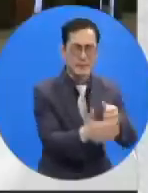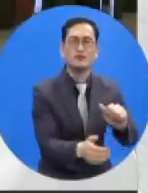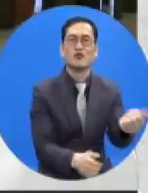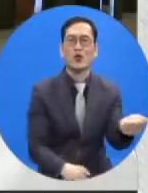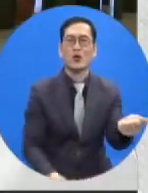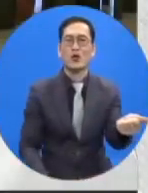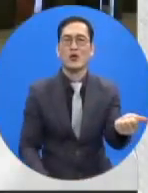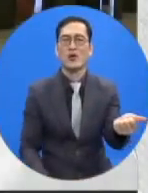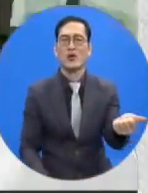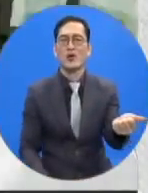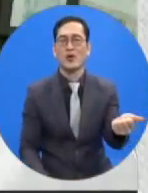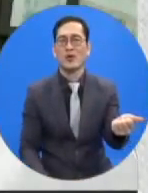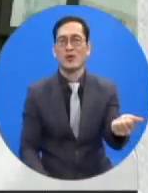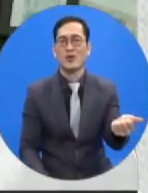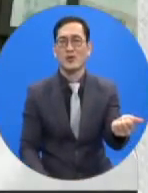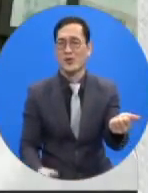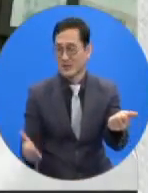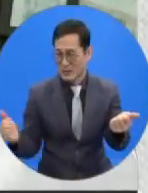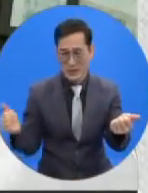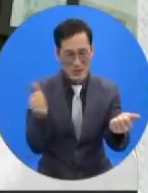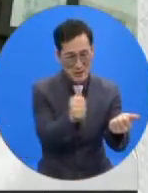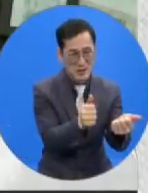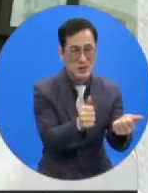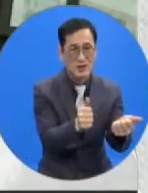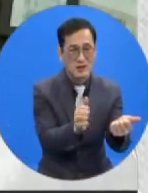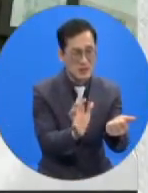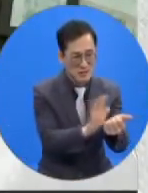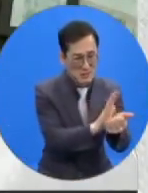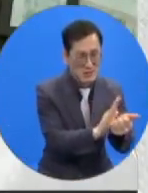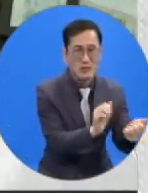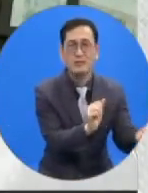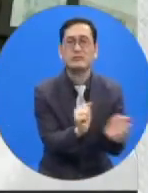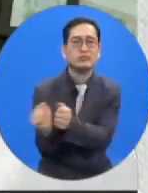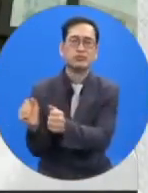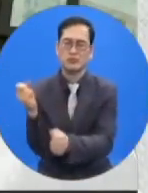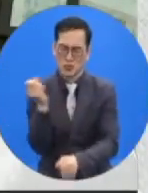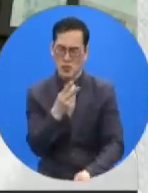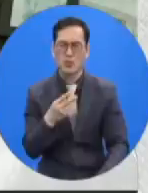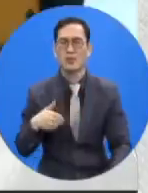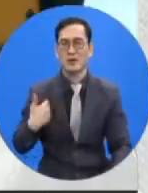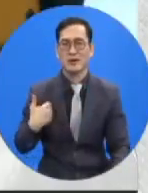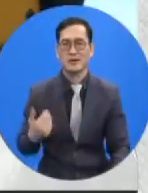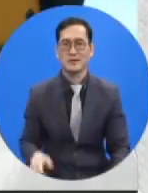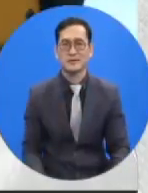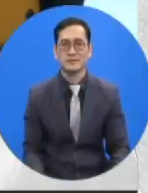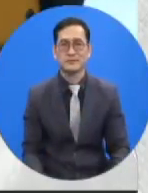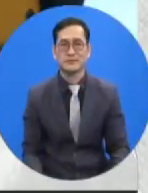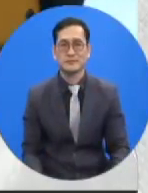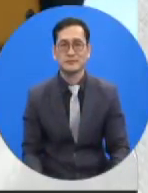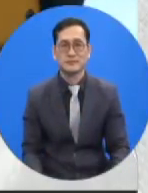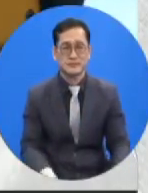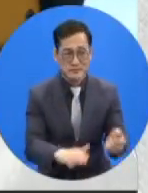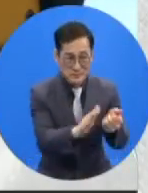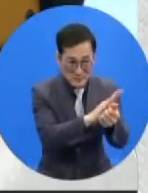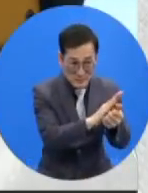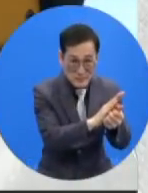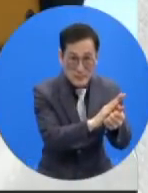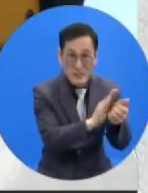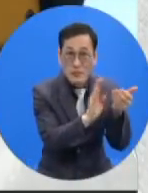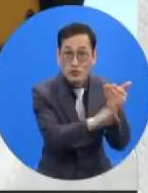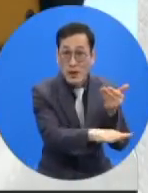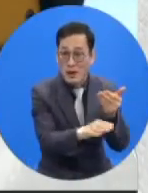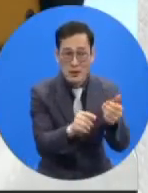때에는 방역복을 입고 들어가서 해야 되고요. 그 뒤에는 또 2주간 자가격리를 해야 되는 상황입니다.